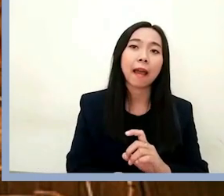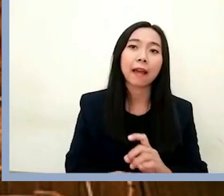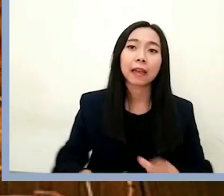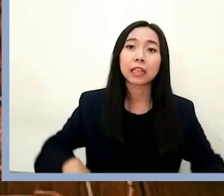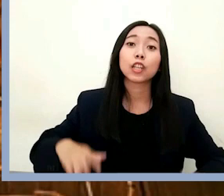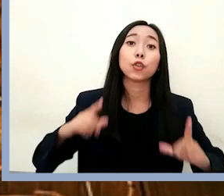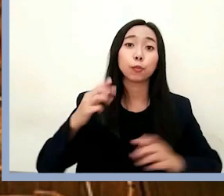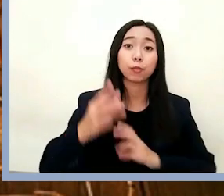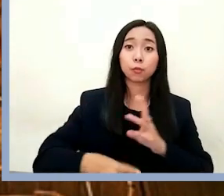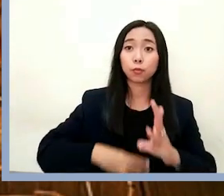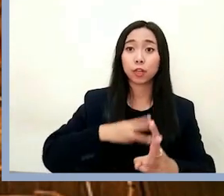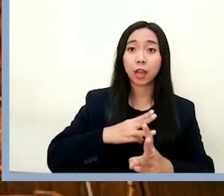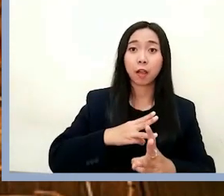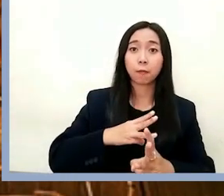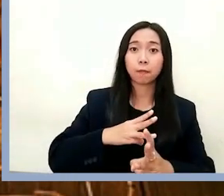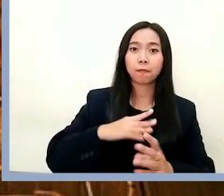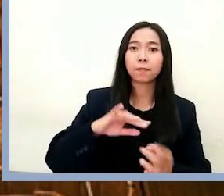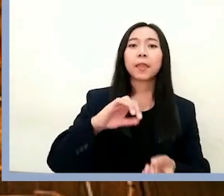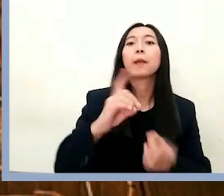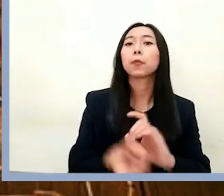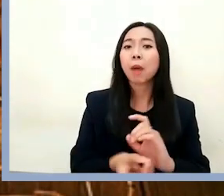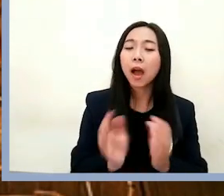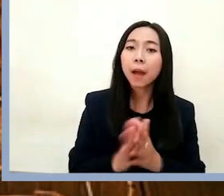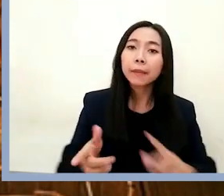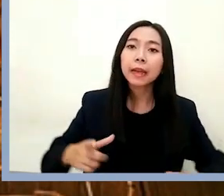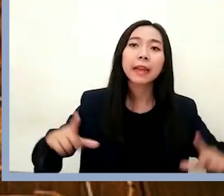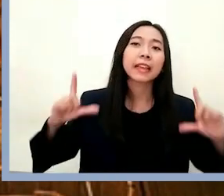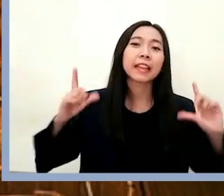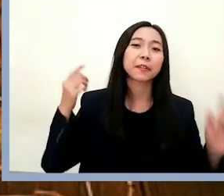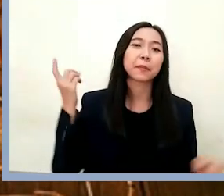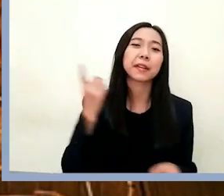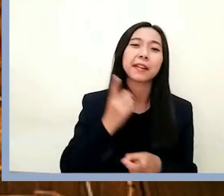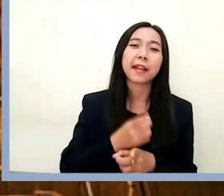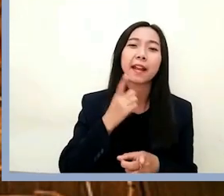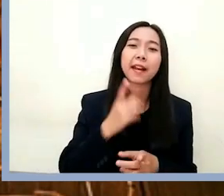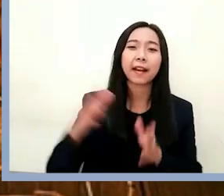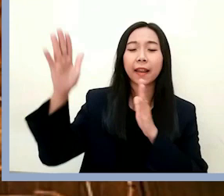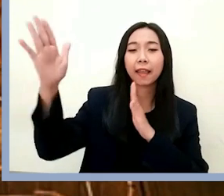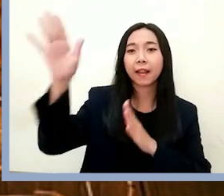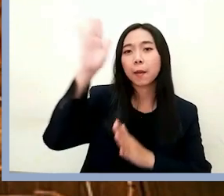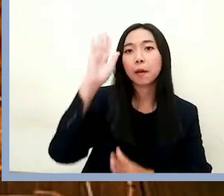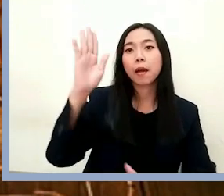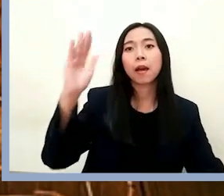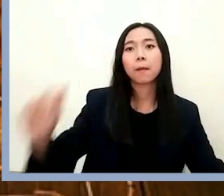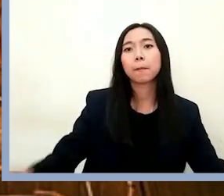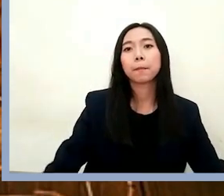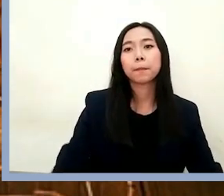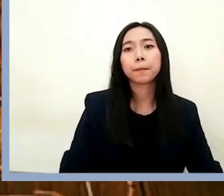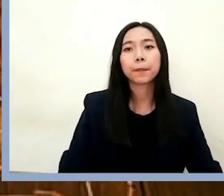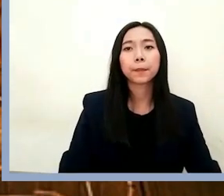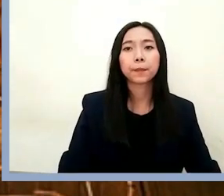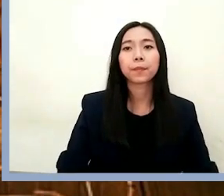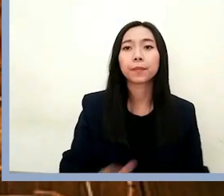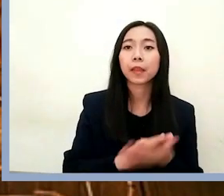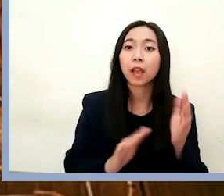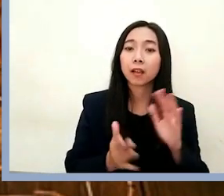duniawi diubah menjadi kehidupan yang benar di hadapan Allah Oleh